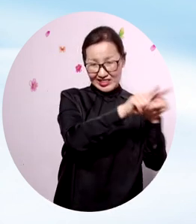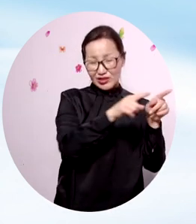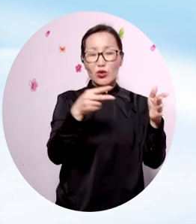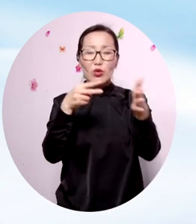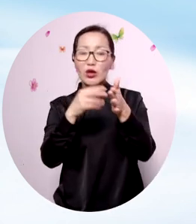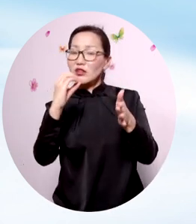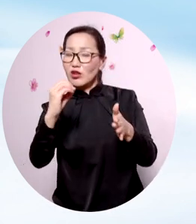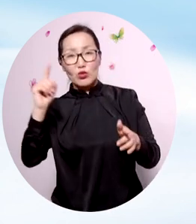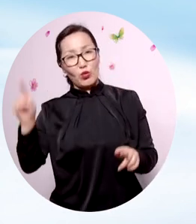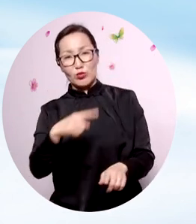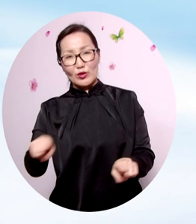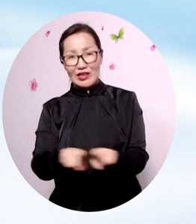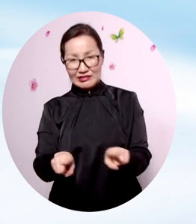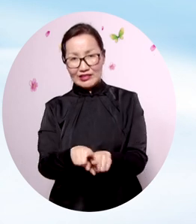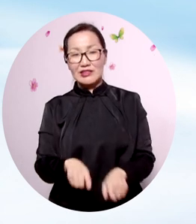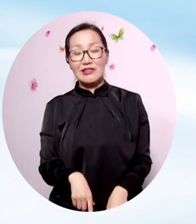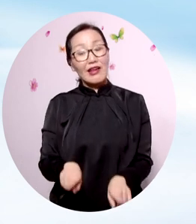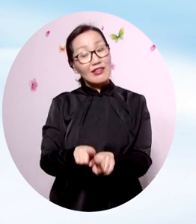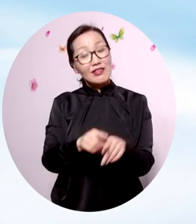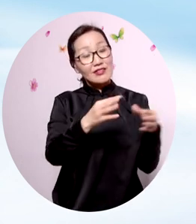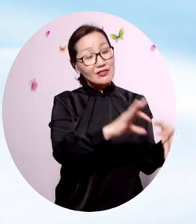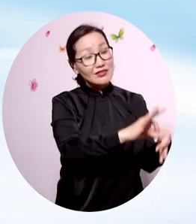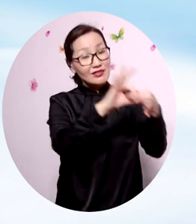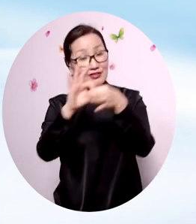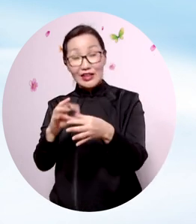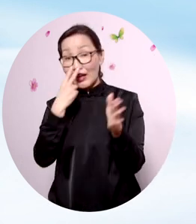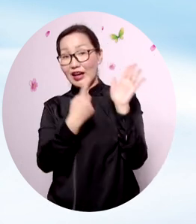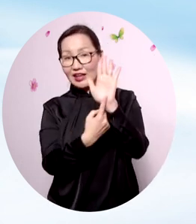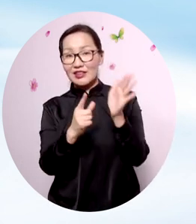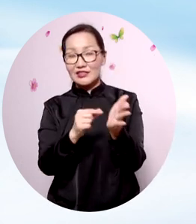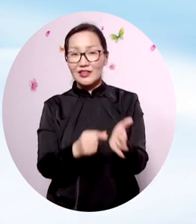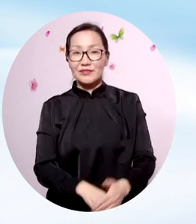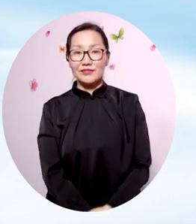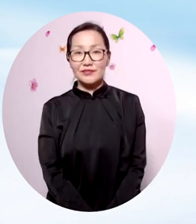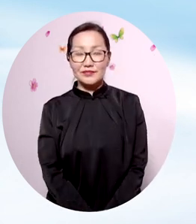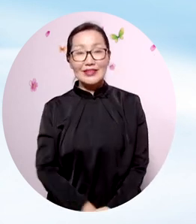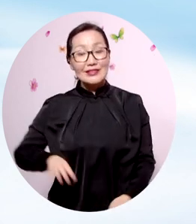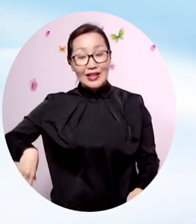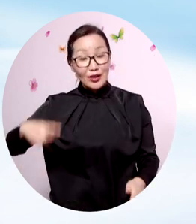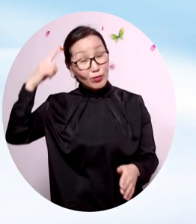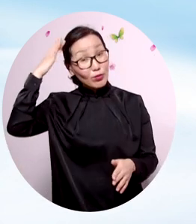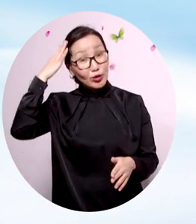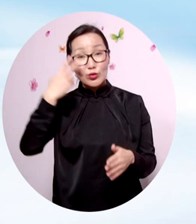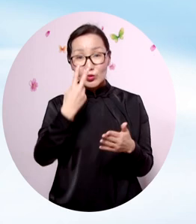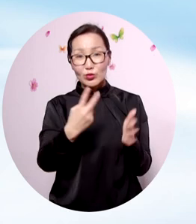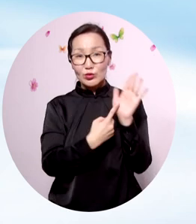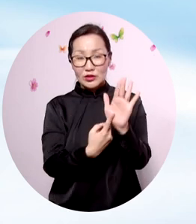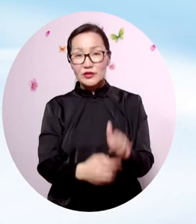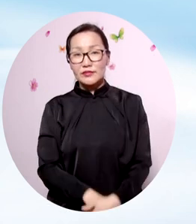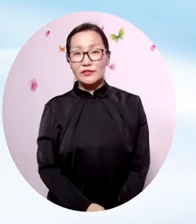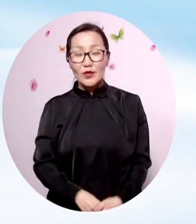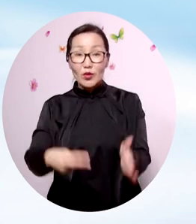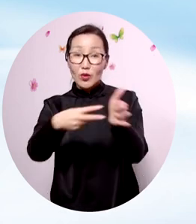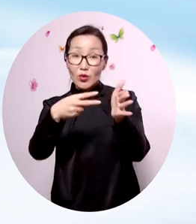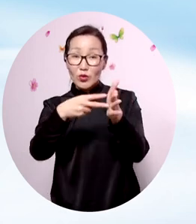тоон дээр хуваадаг чанарууд мөн адилхан хэрэгждэг юм байна гэдгийг харах хэрэгтэй. За дараагийнхаа бодлогыг харъя. Хуваагдагч